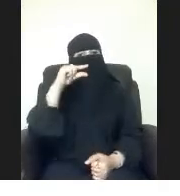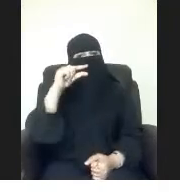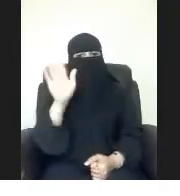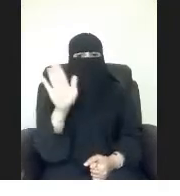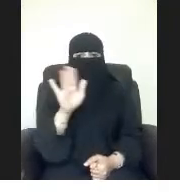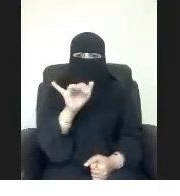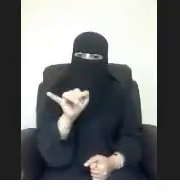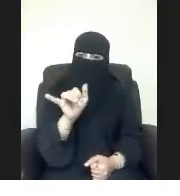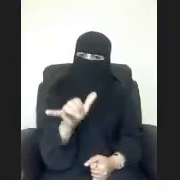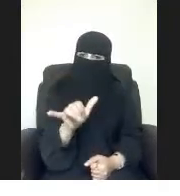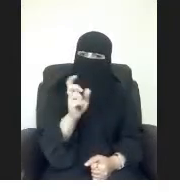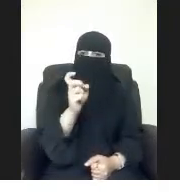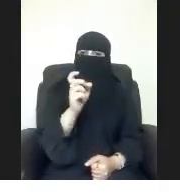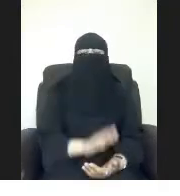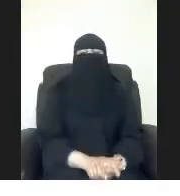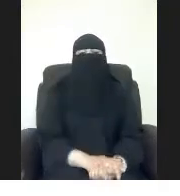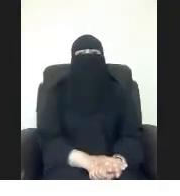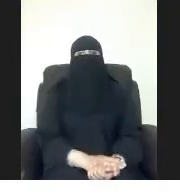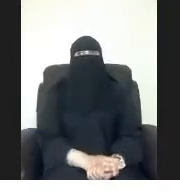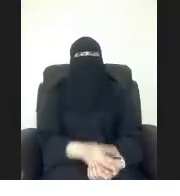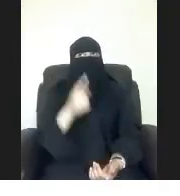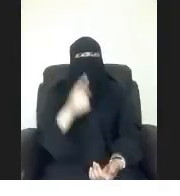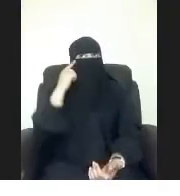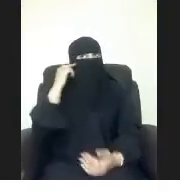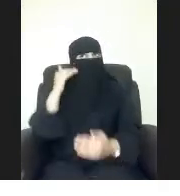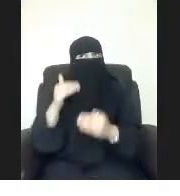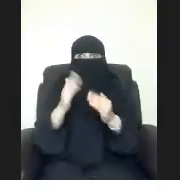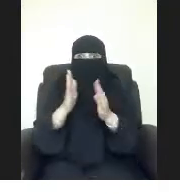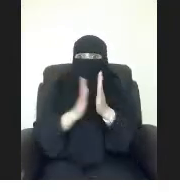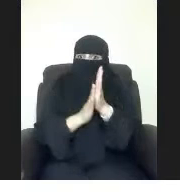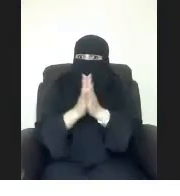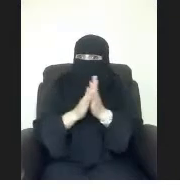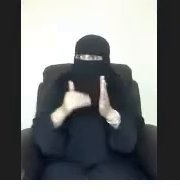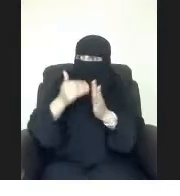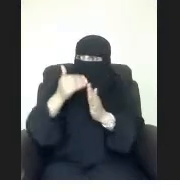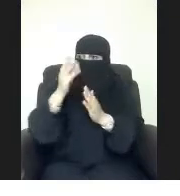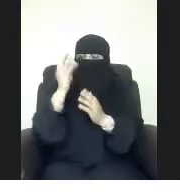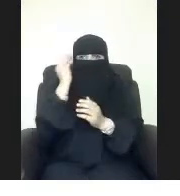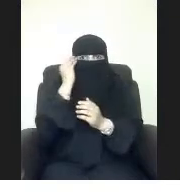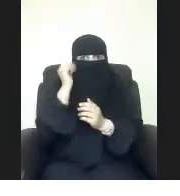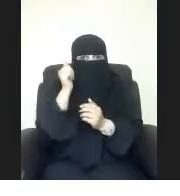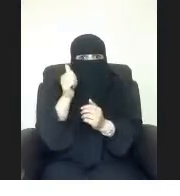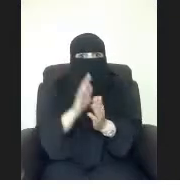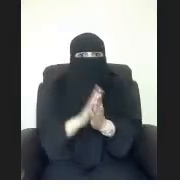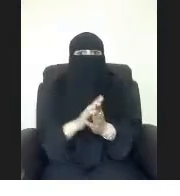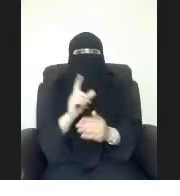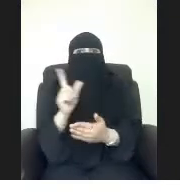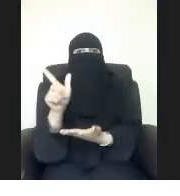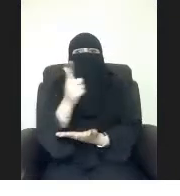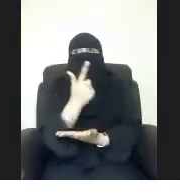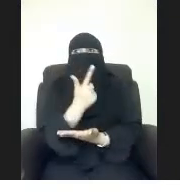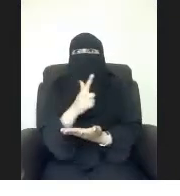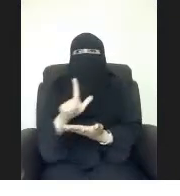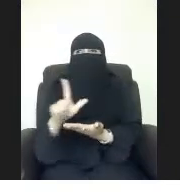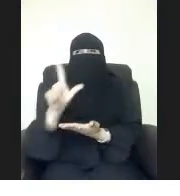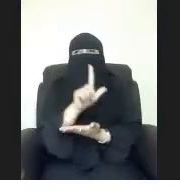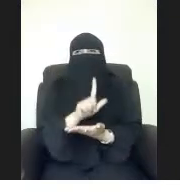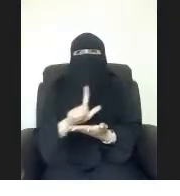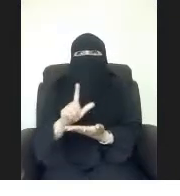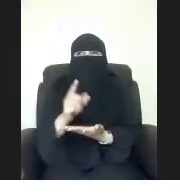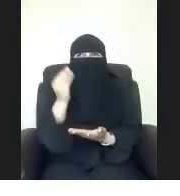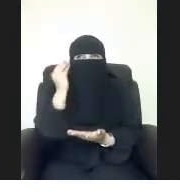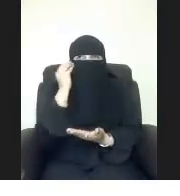المفهوم فقد أصبح تعريف بيئة التعلم أكثر شمولية الآن، ليشير